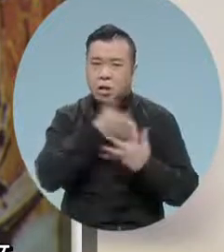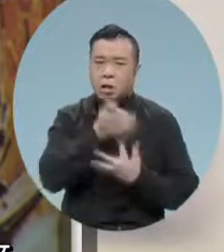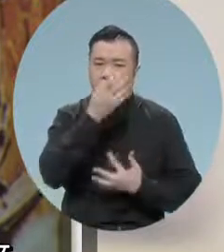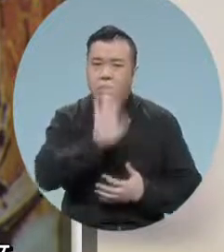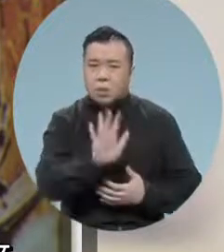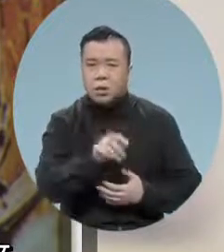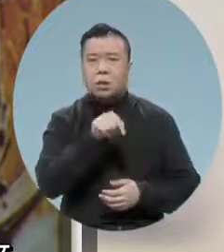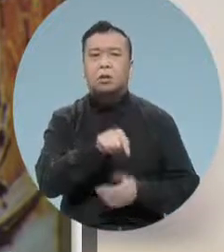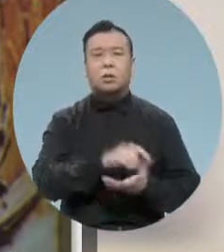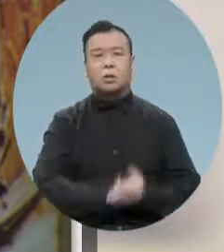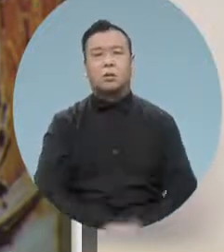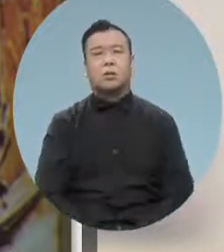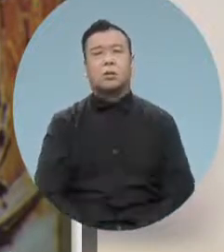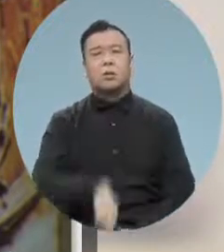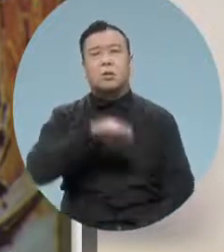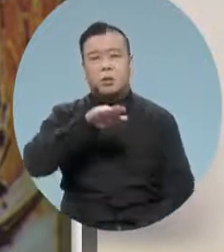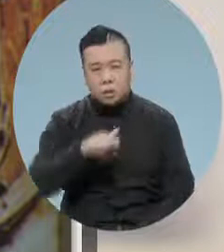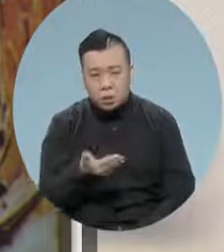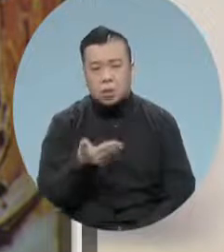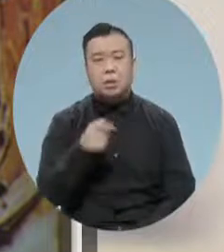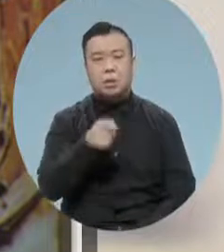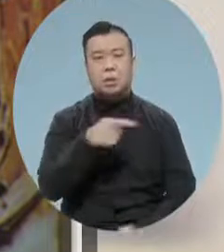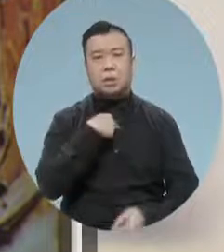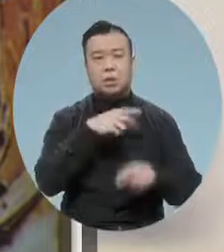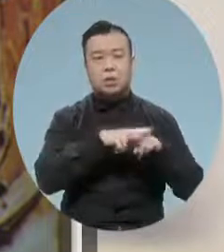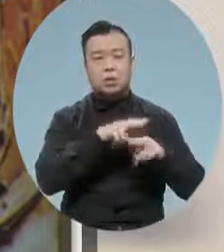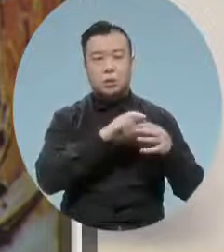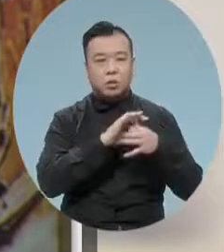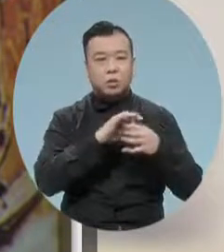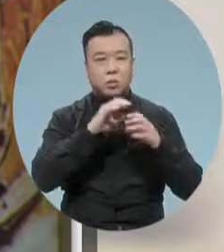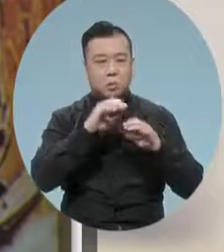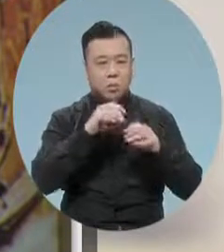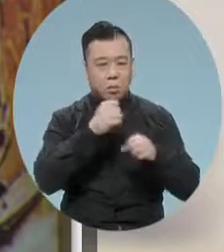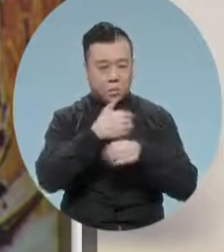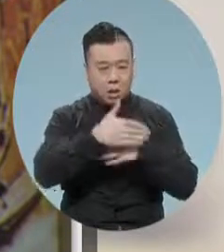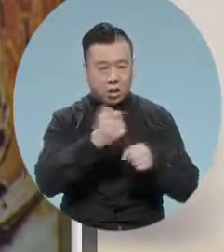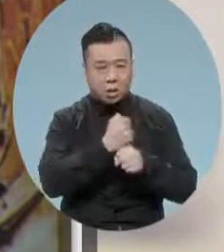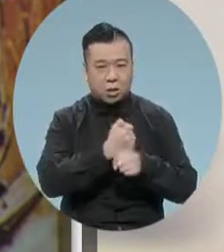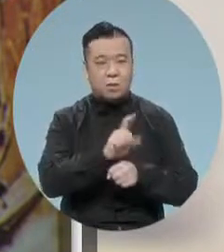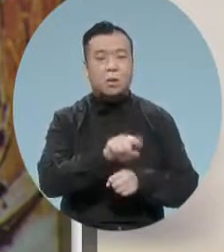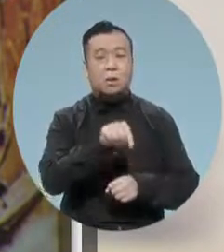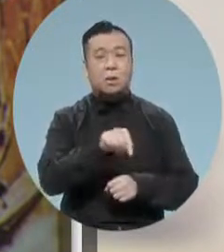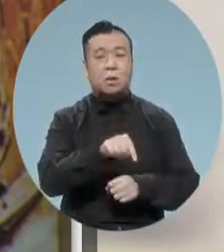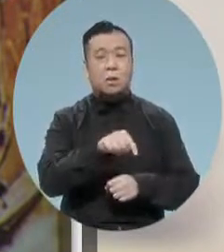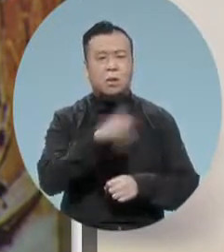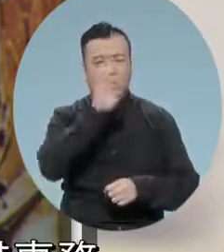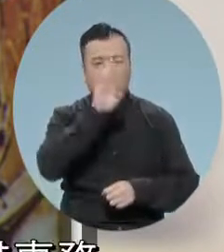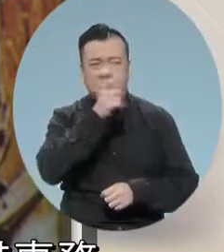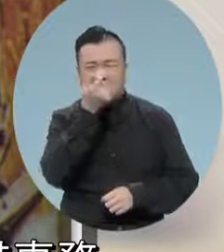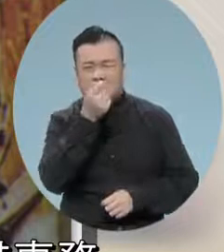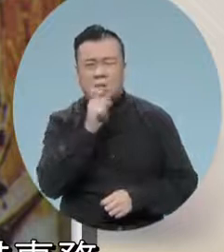香港嘅事務啊咁。但係譬如我哋嘅中聯辦咩角色咧咁， 咁都仲係含含糊糊咁